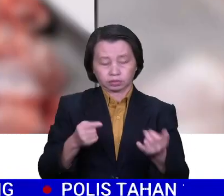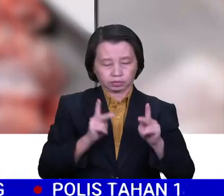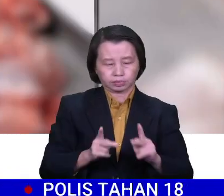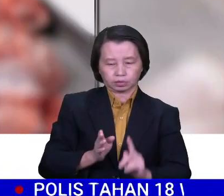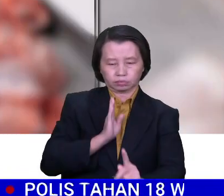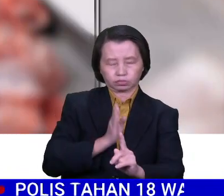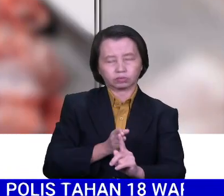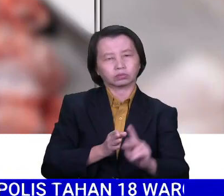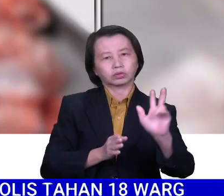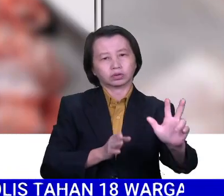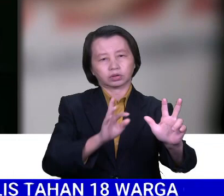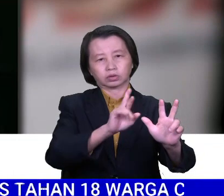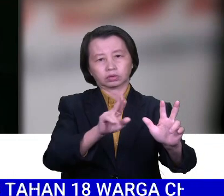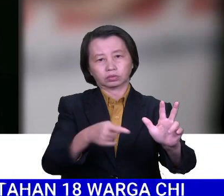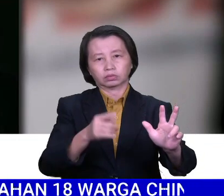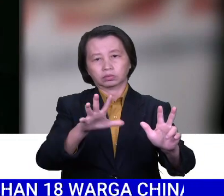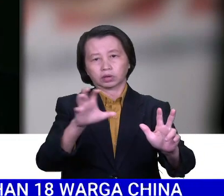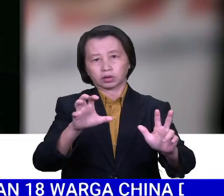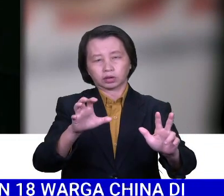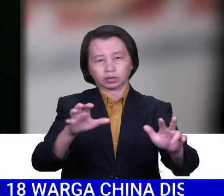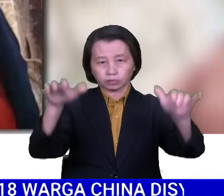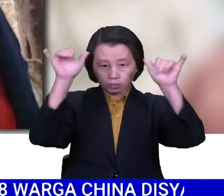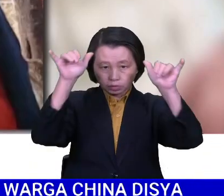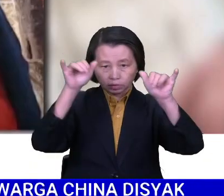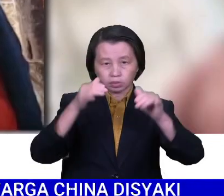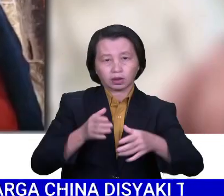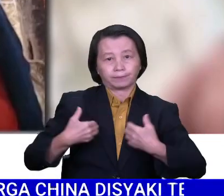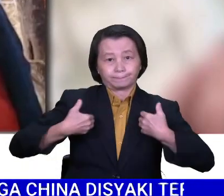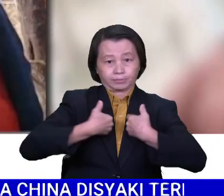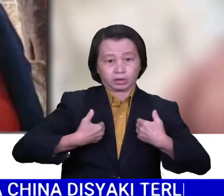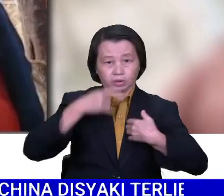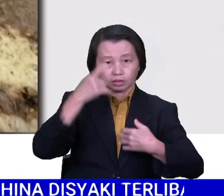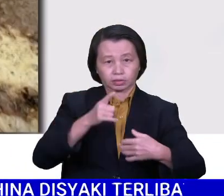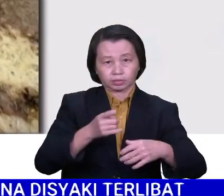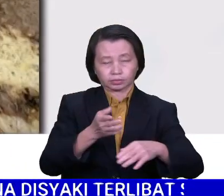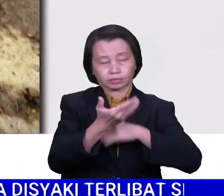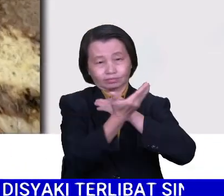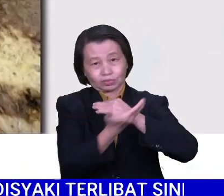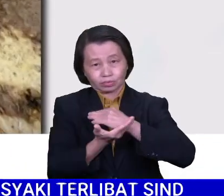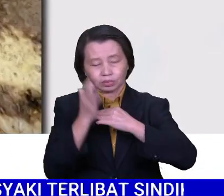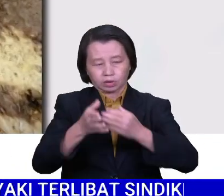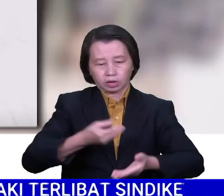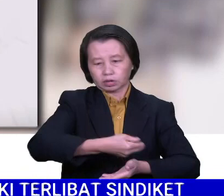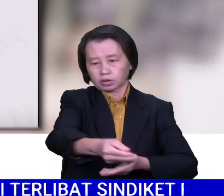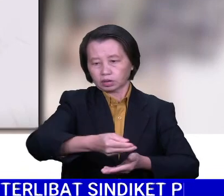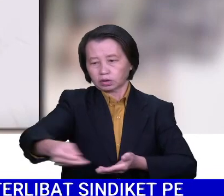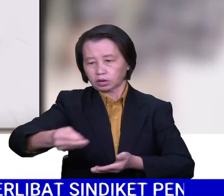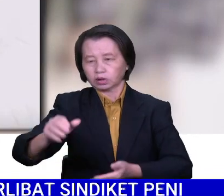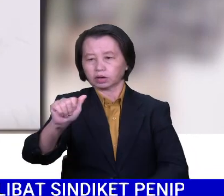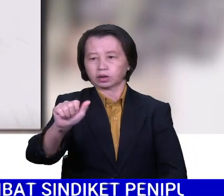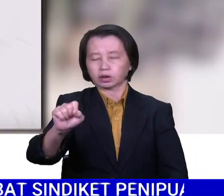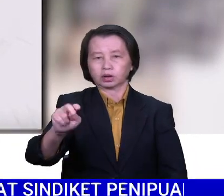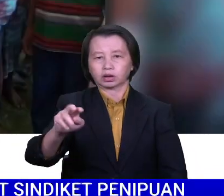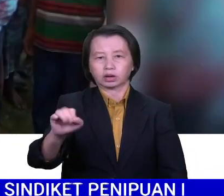menyasarkan sejumlah 3500 ekor binatang untuk dikorbankan daging korban akan diagihkan untuk asnaf di